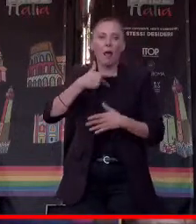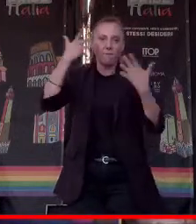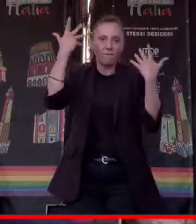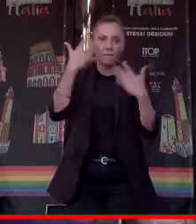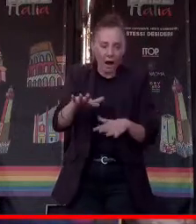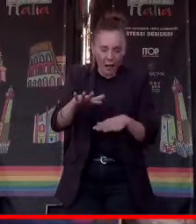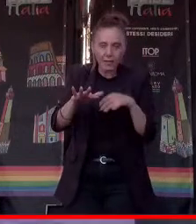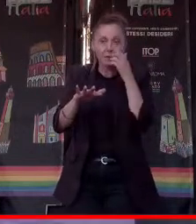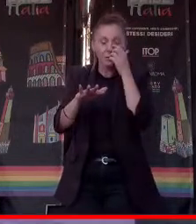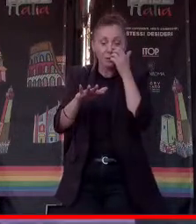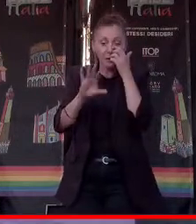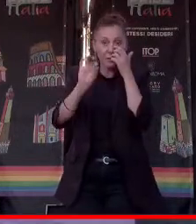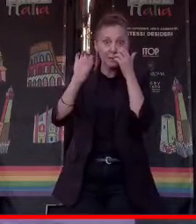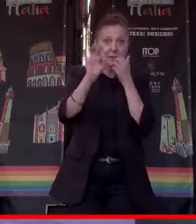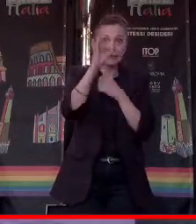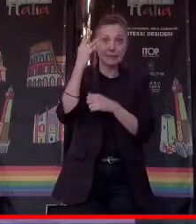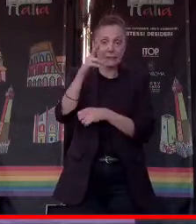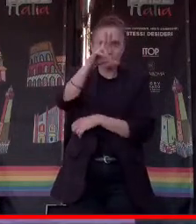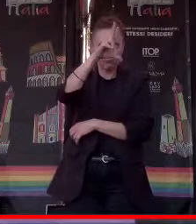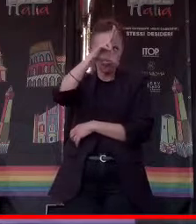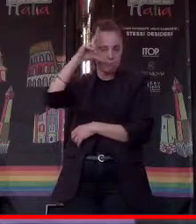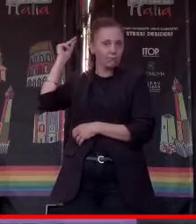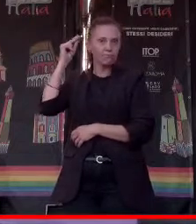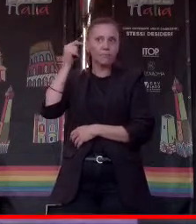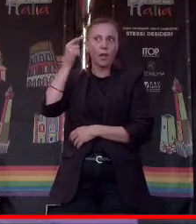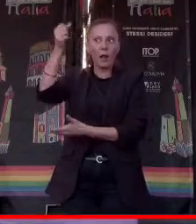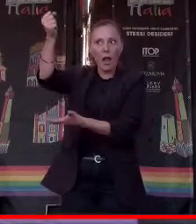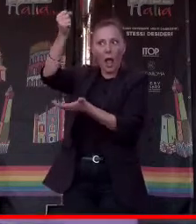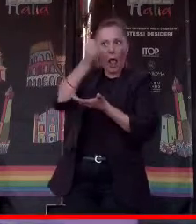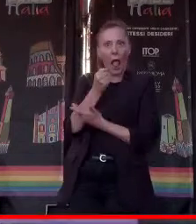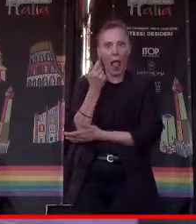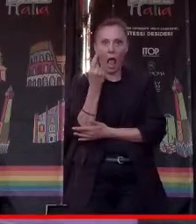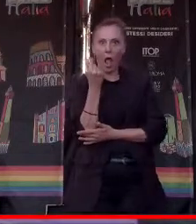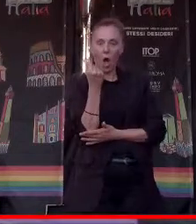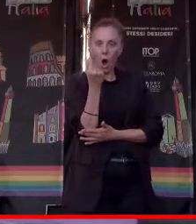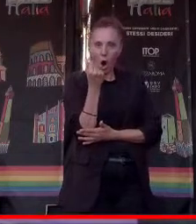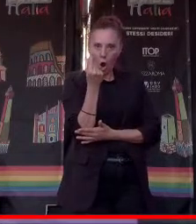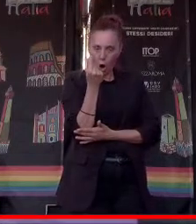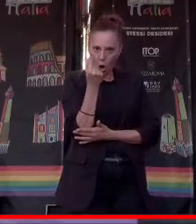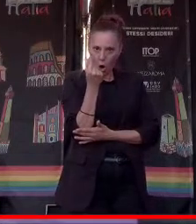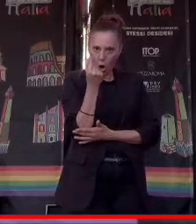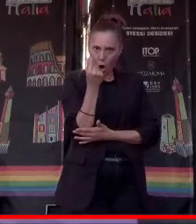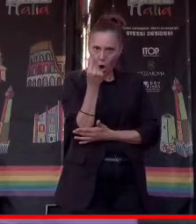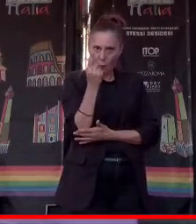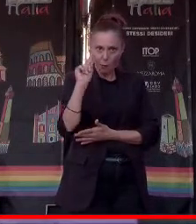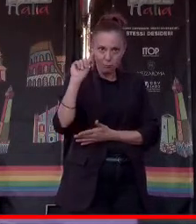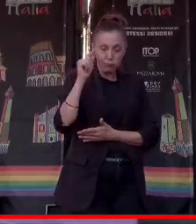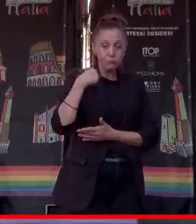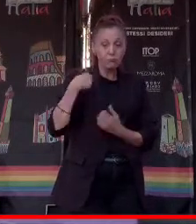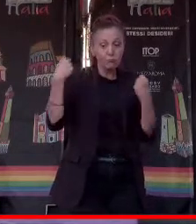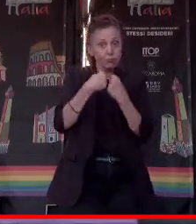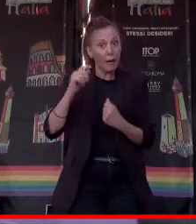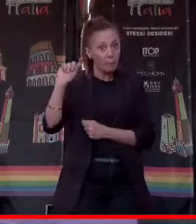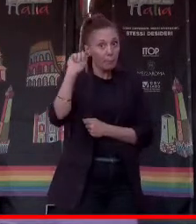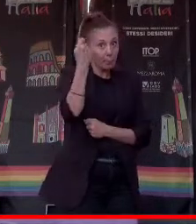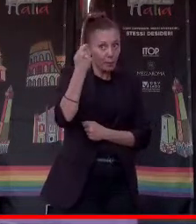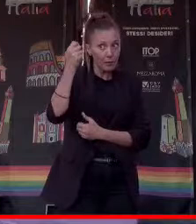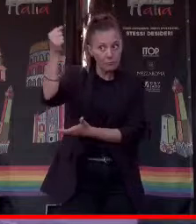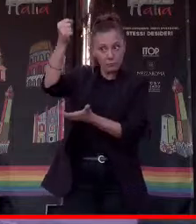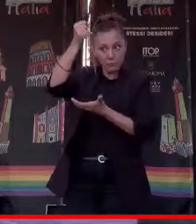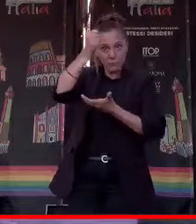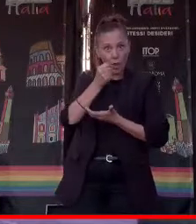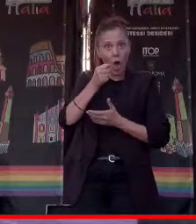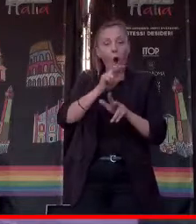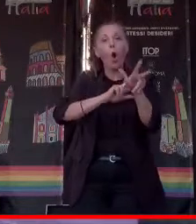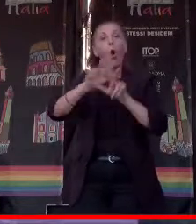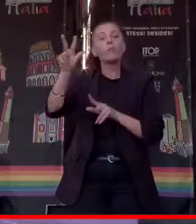dovesse venir riconosciuto il risarcimento economico, noi metteremo i soldi che ci vengono stanziati dal Comune